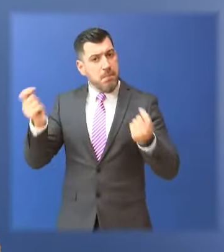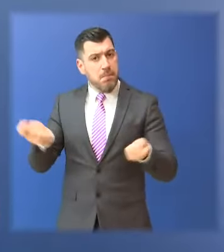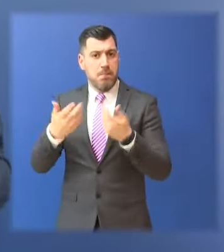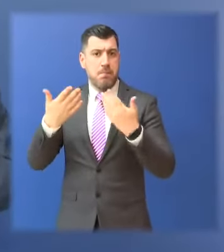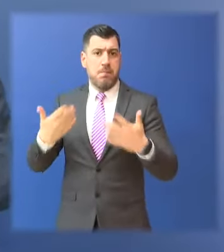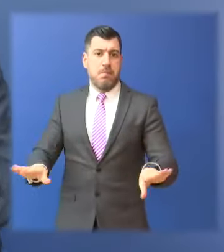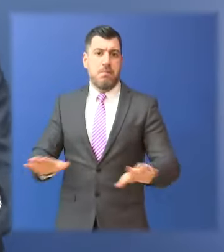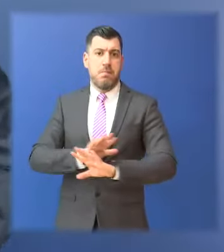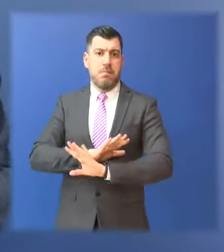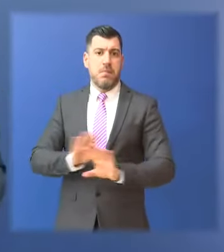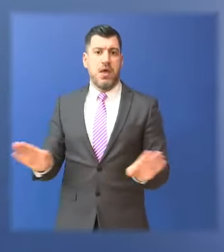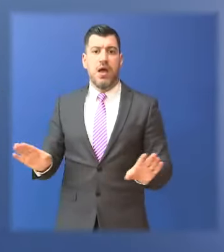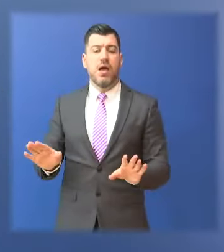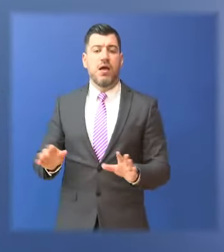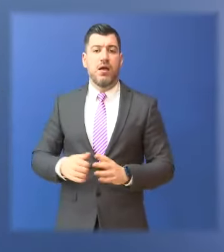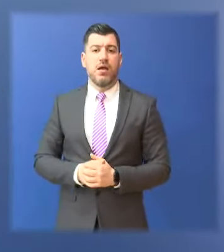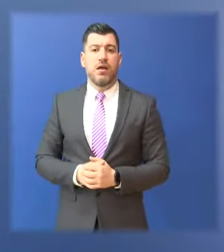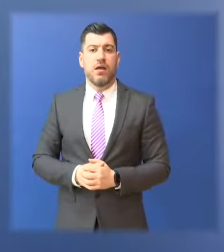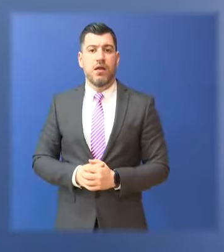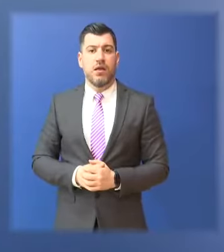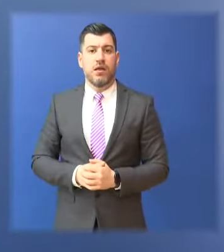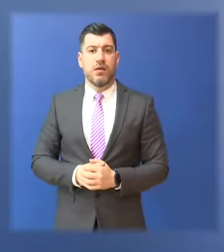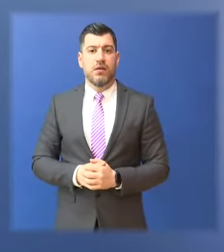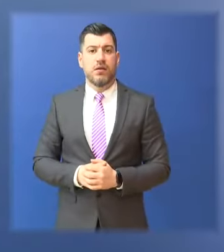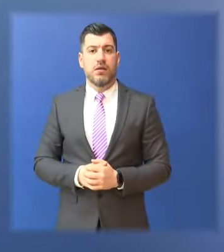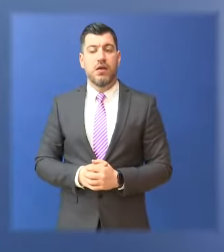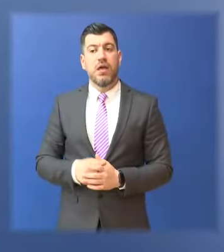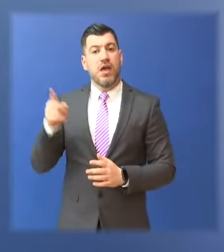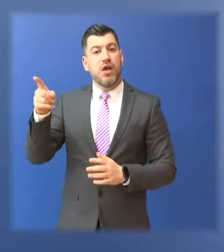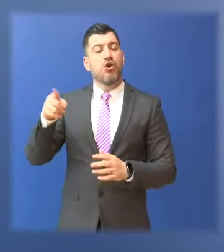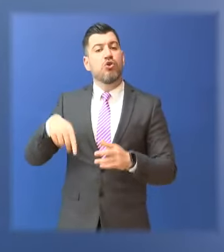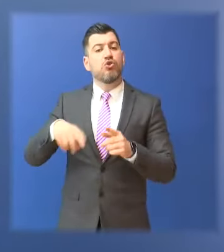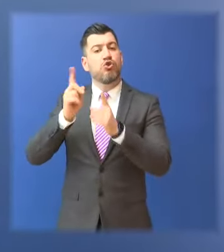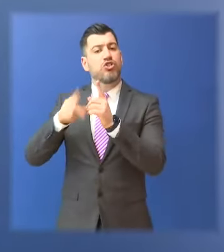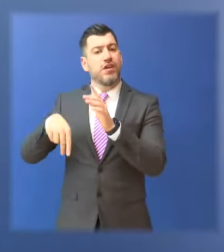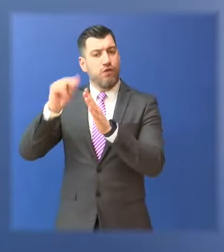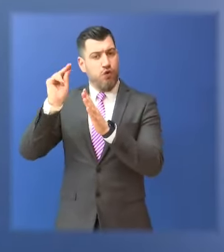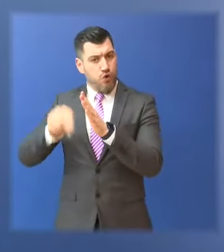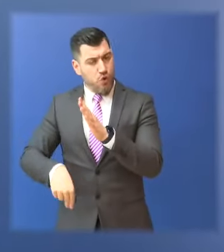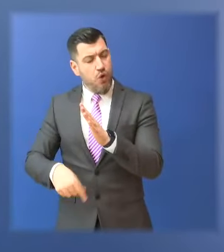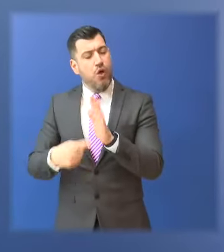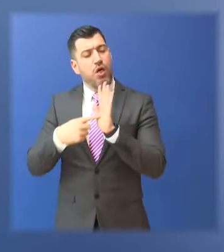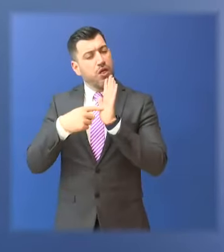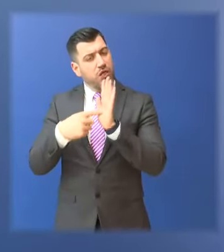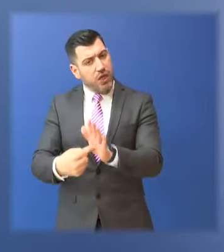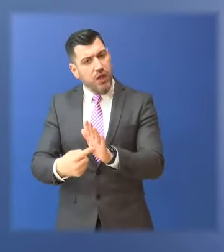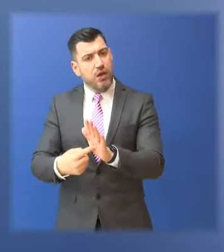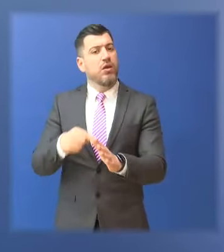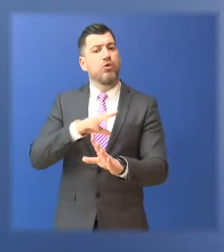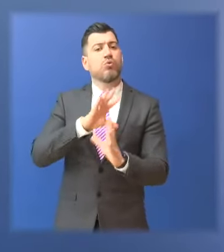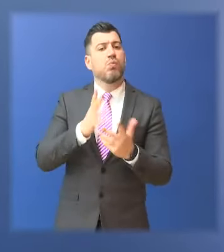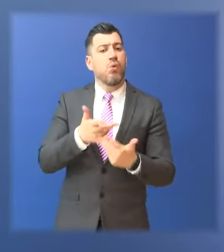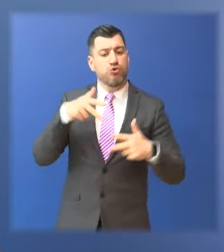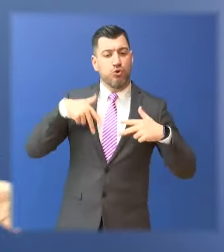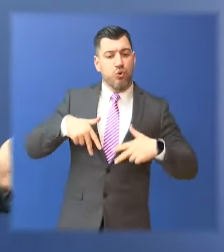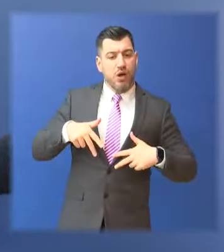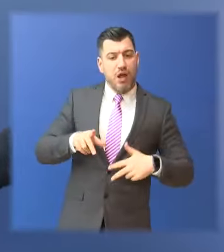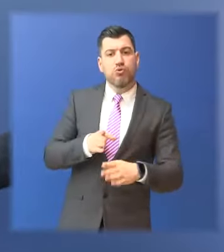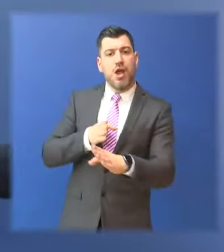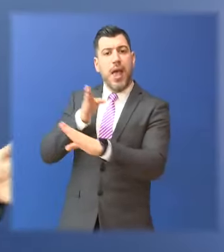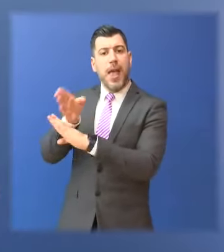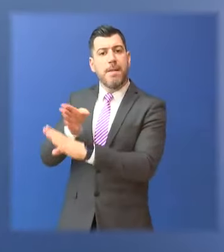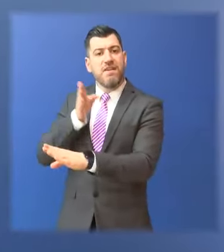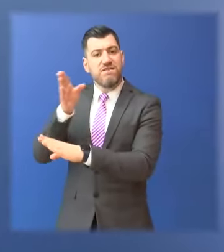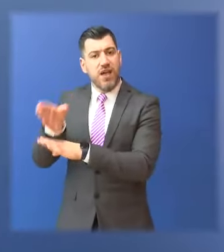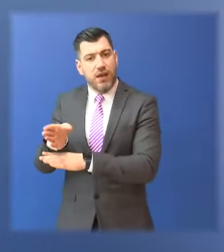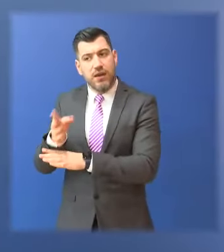υλοποίηση. Περιγράφει τις υποχρεώσεις της πολιτείας για τις παρεμβάσεις κατά της βίας, ένα πάρα πολύ σοβαρό θέμα που προϋπήρχε